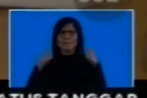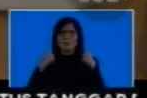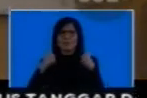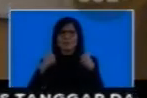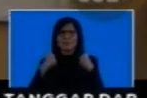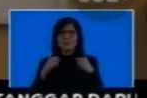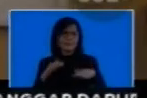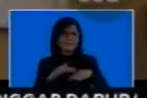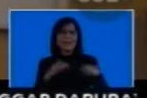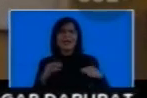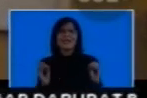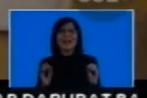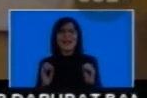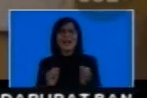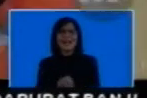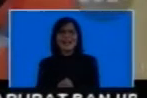bersentuhan.